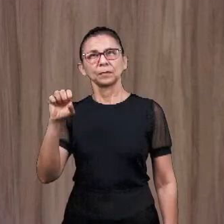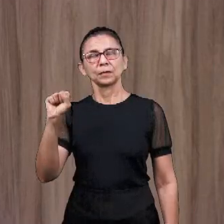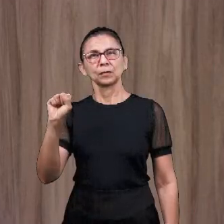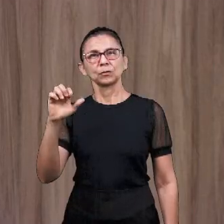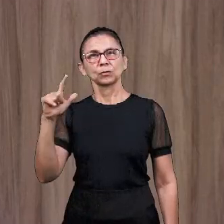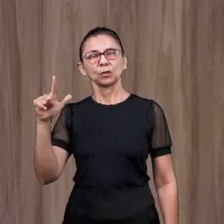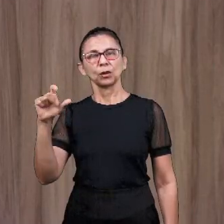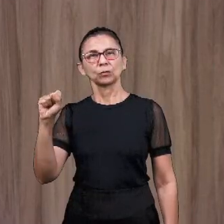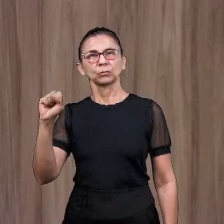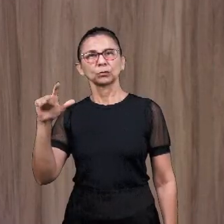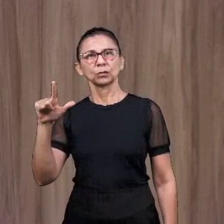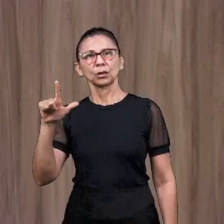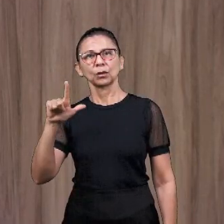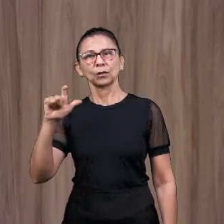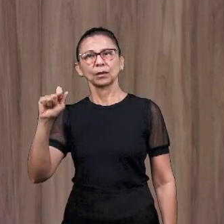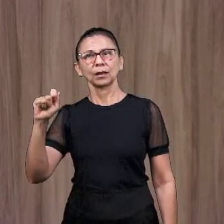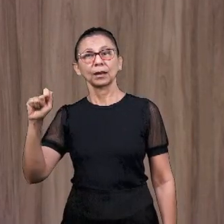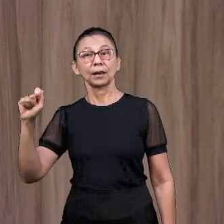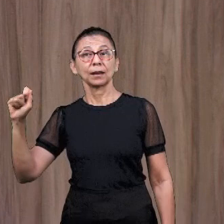so, la.